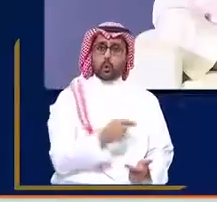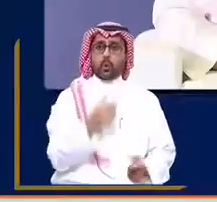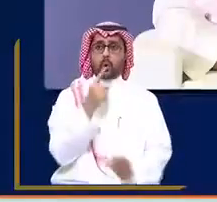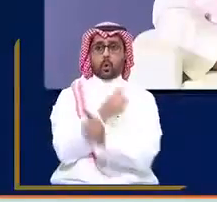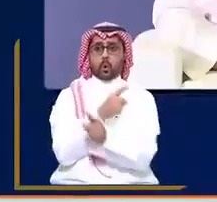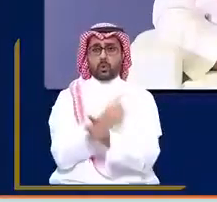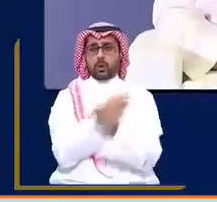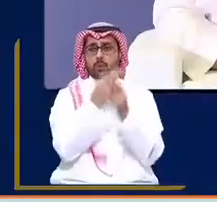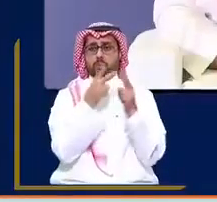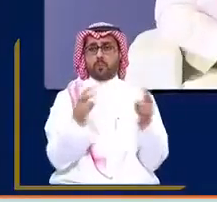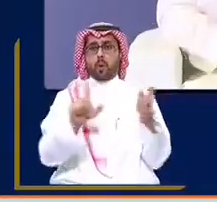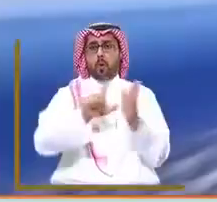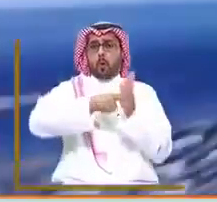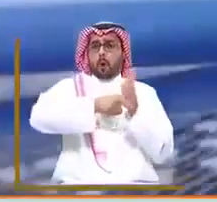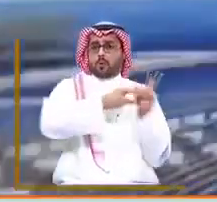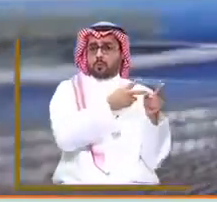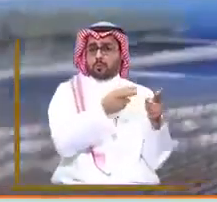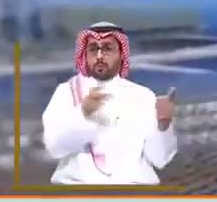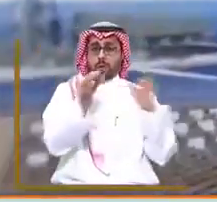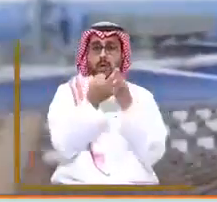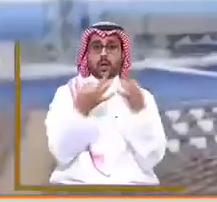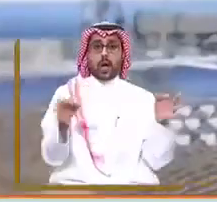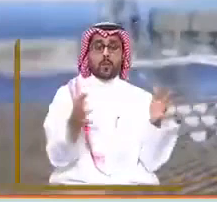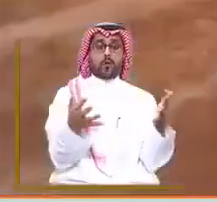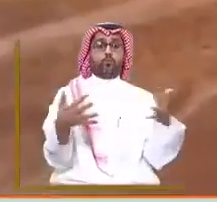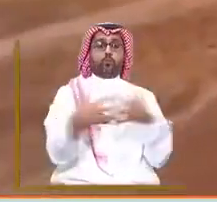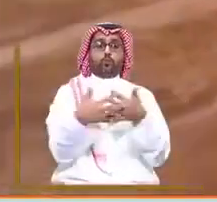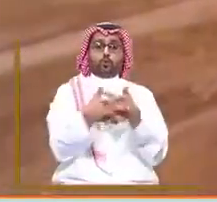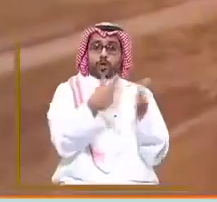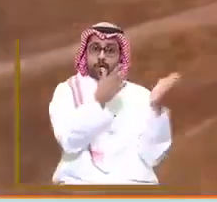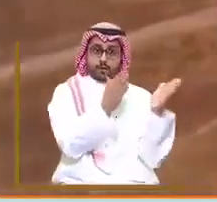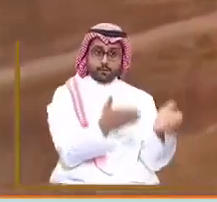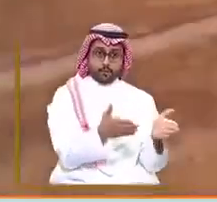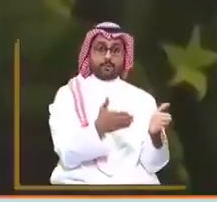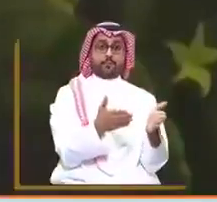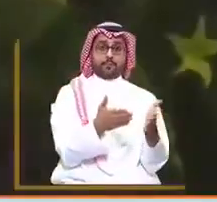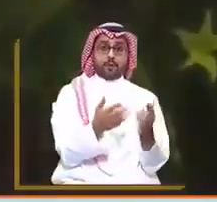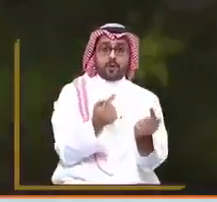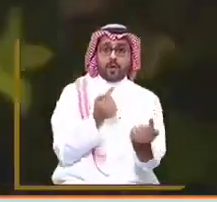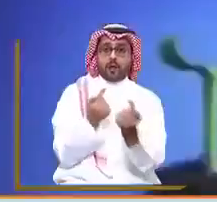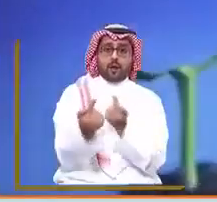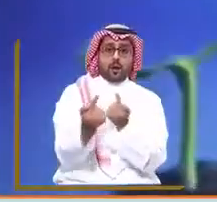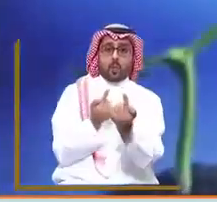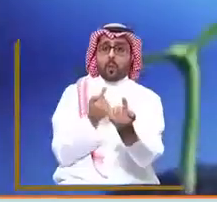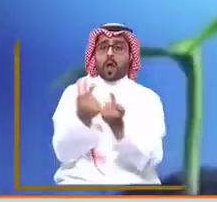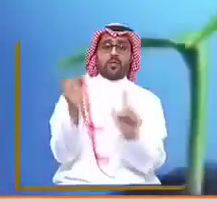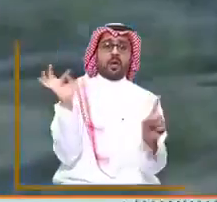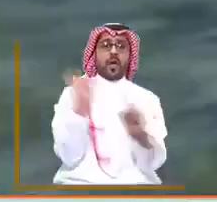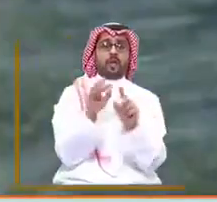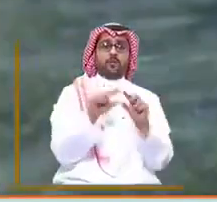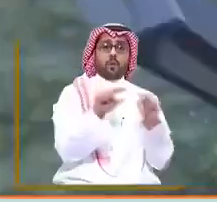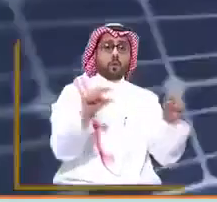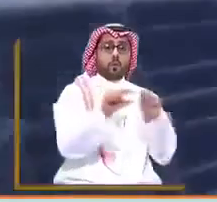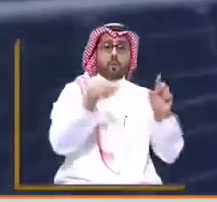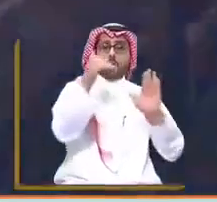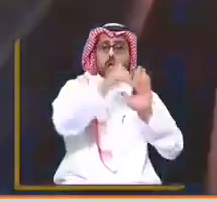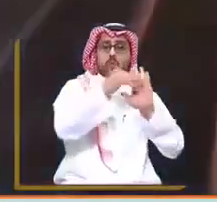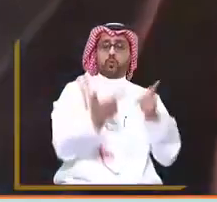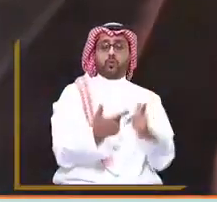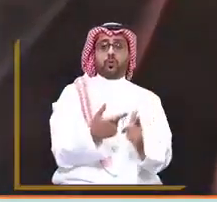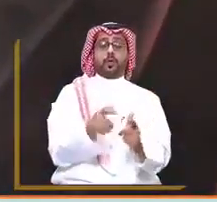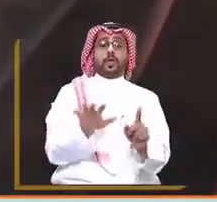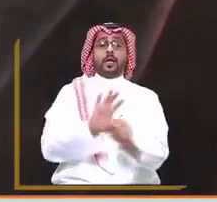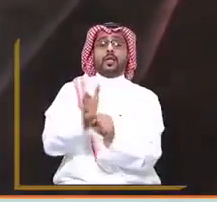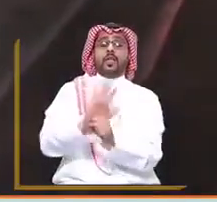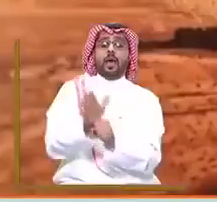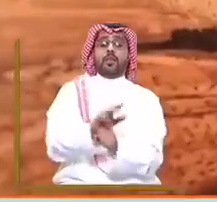والدوليين والمختصين في تقنيات الثورة الصناعية الرابعة. ويناقش هذا الحدث العالمي على مدى 2 يوم تأثير